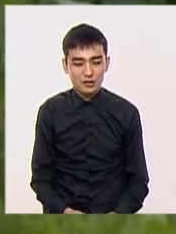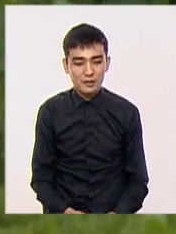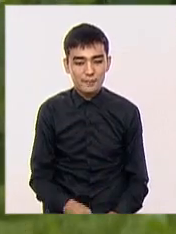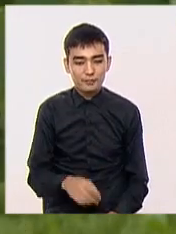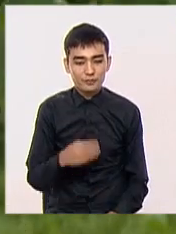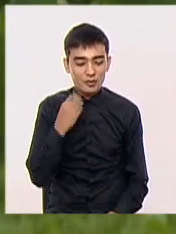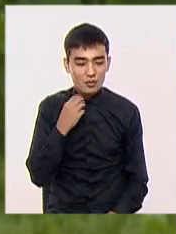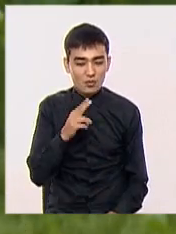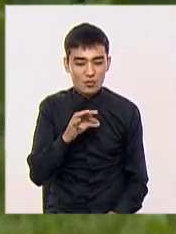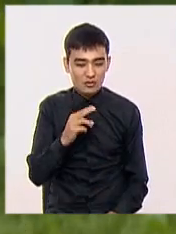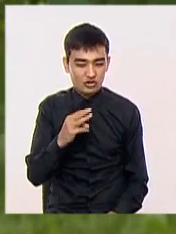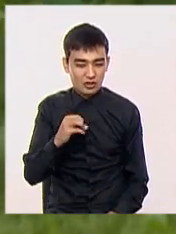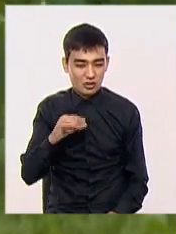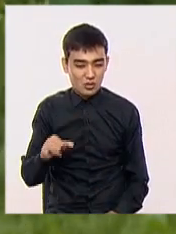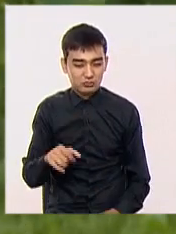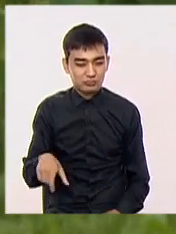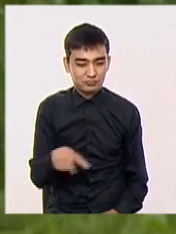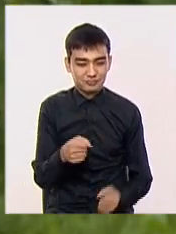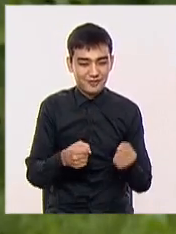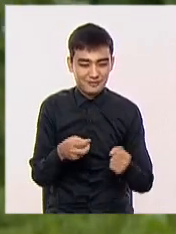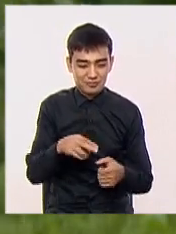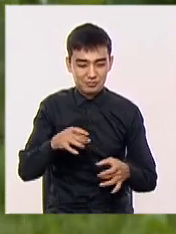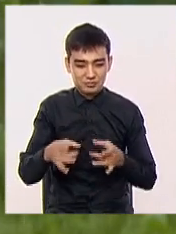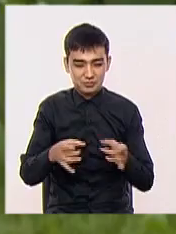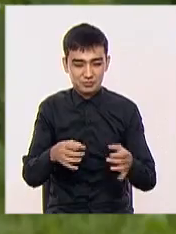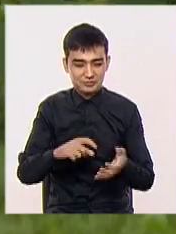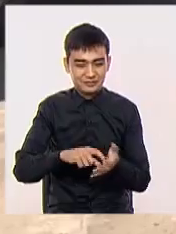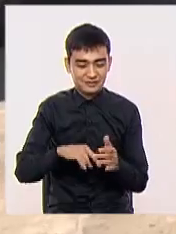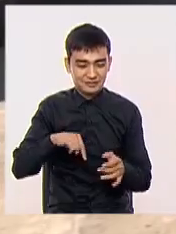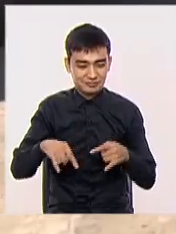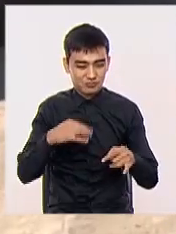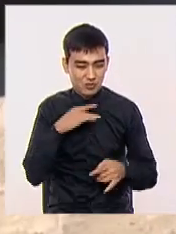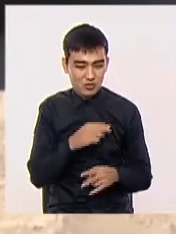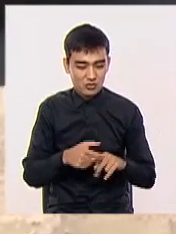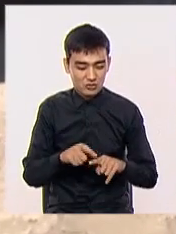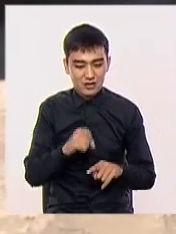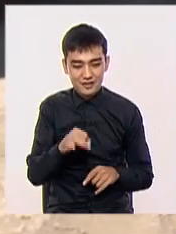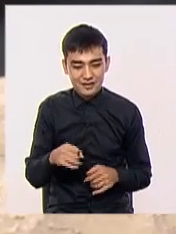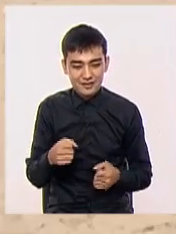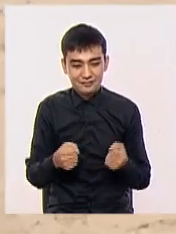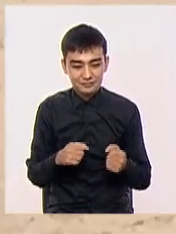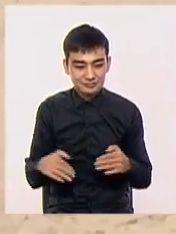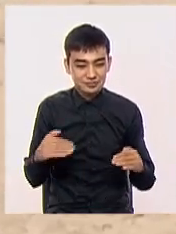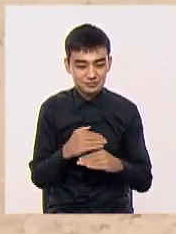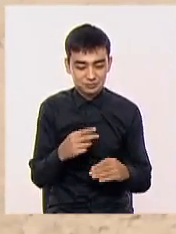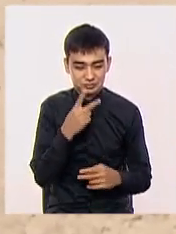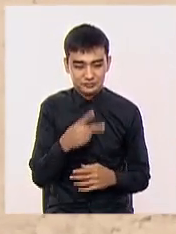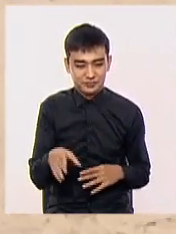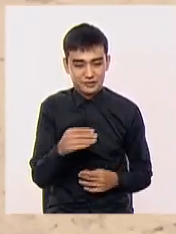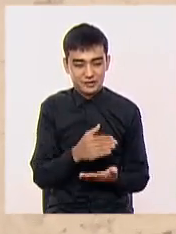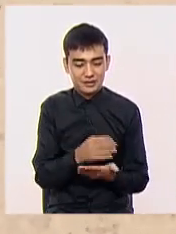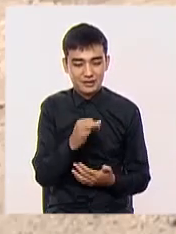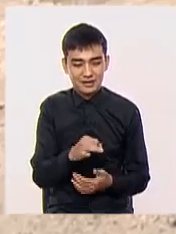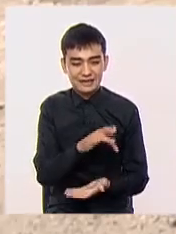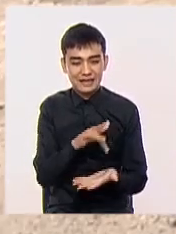Көкшетау көрікті болғанмен көлік жүретін жолдары ойылып, шұрық тесігі көбейген. Жолдың жайын жүрген білер. Жергілікті тұрғындар